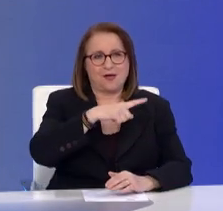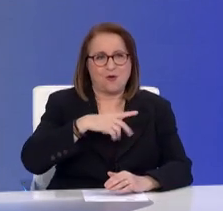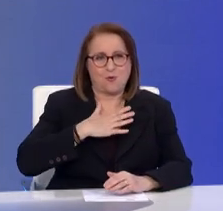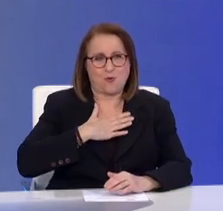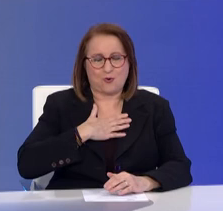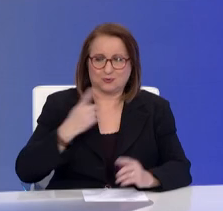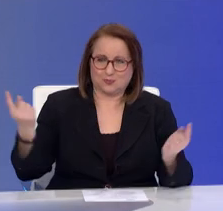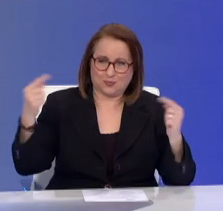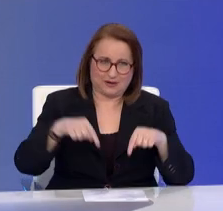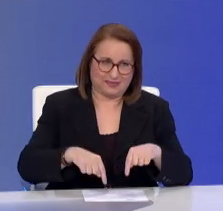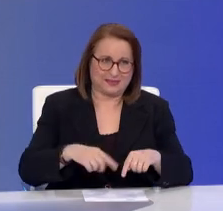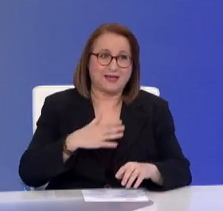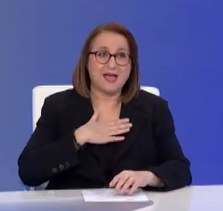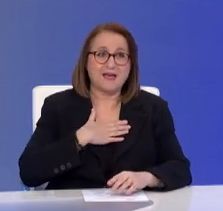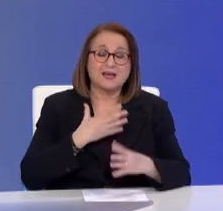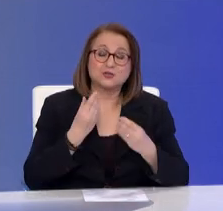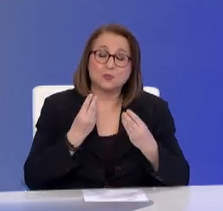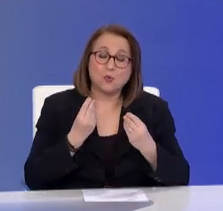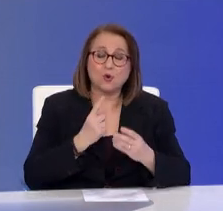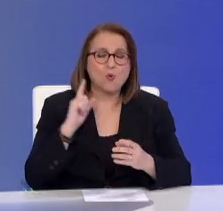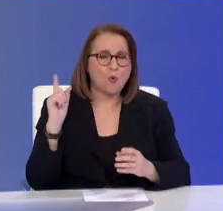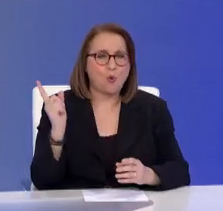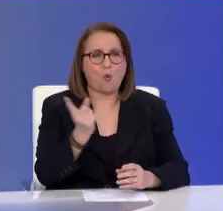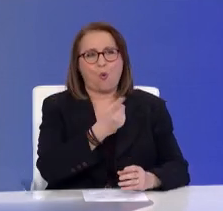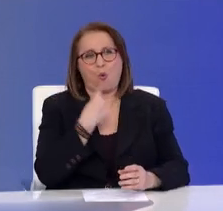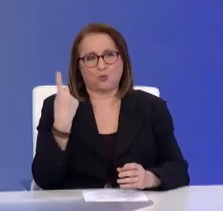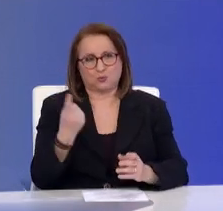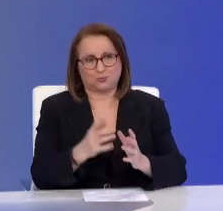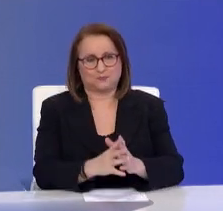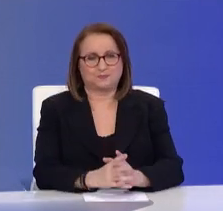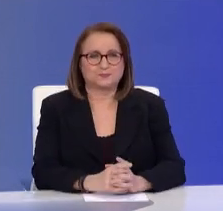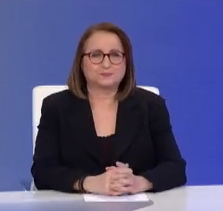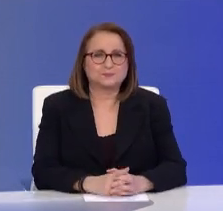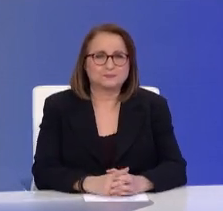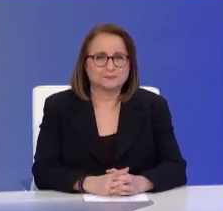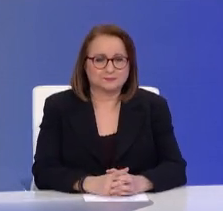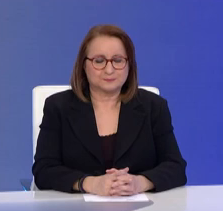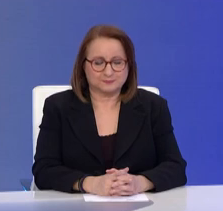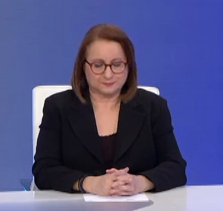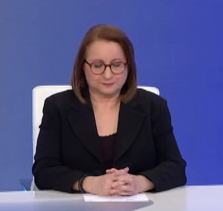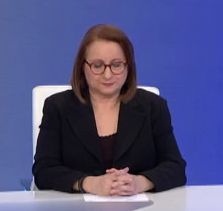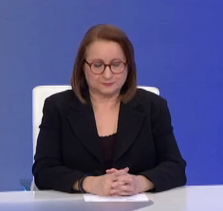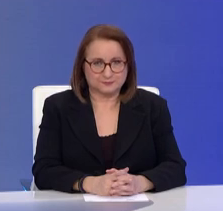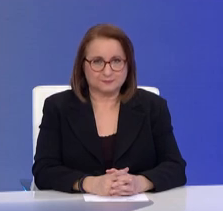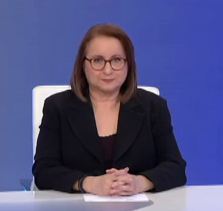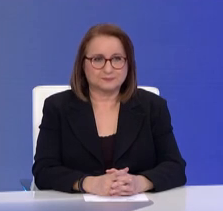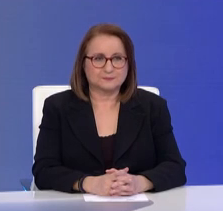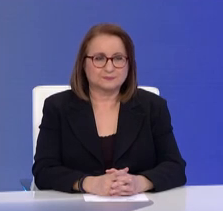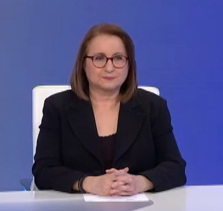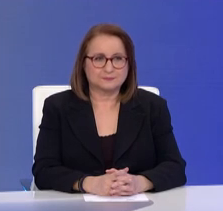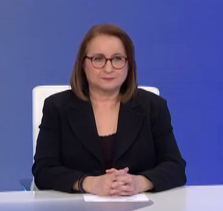της εδώ παρουσίας σας. I thank you all for your participation and for honoring us